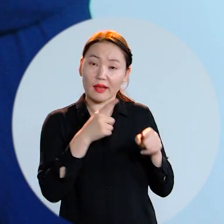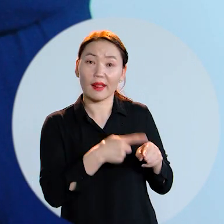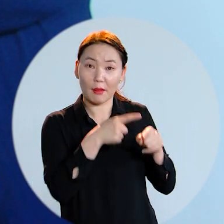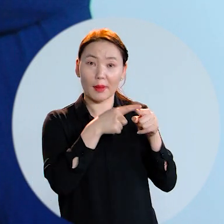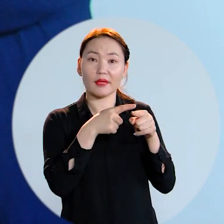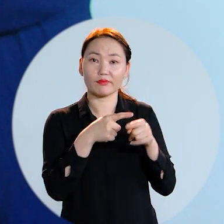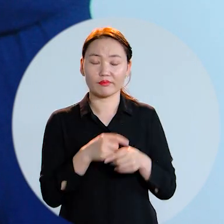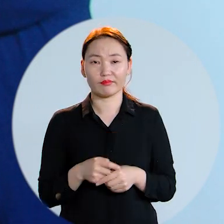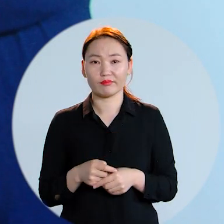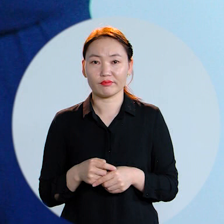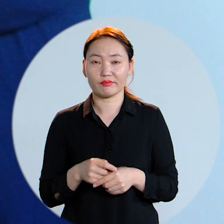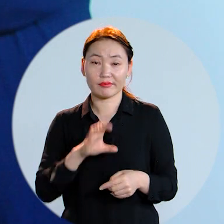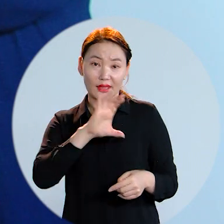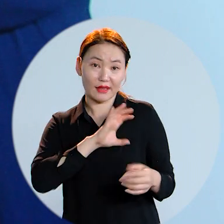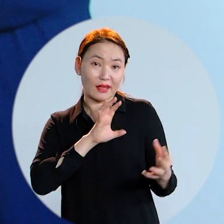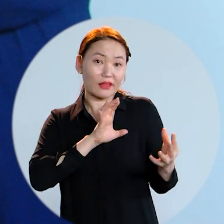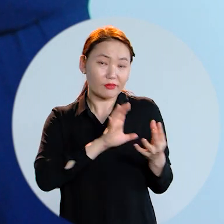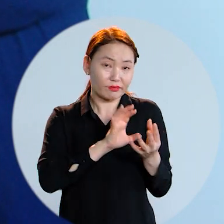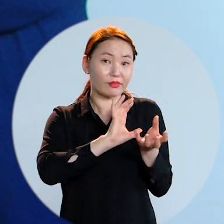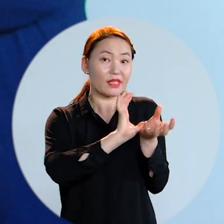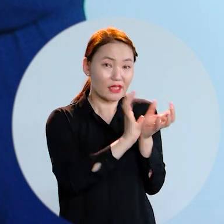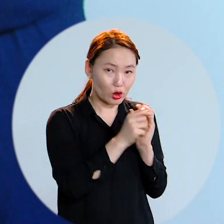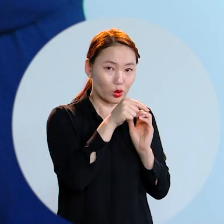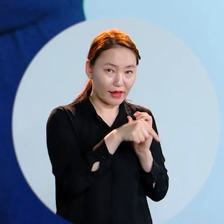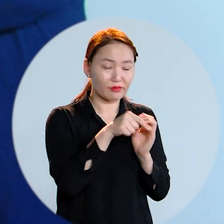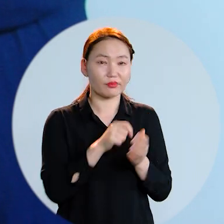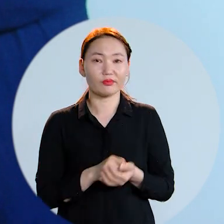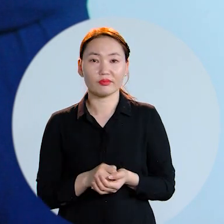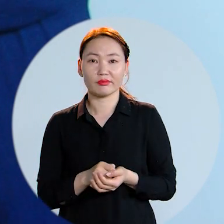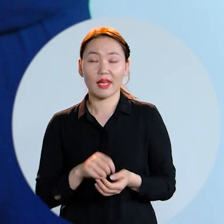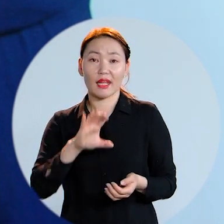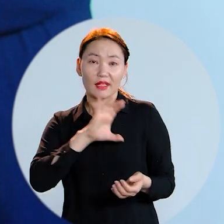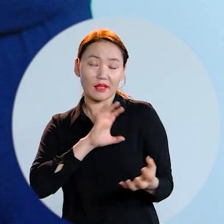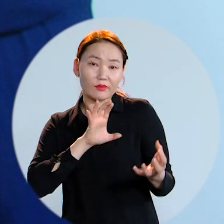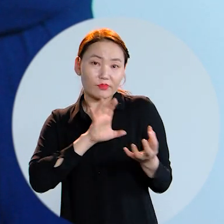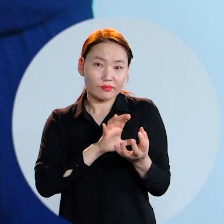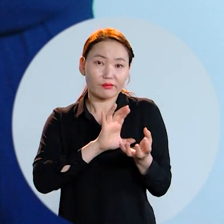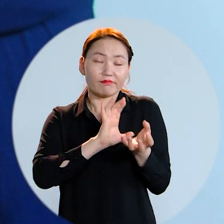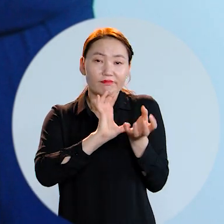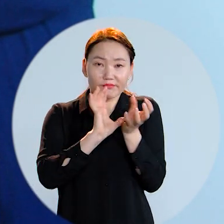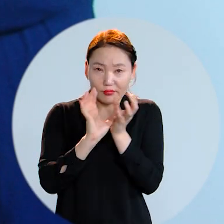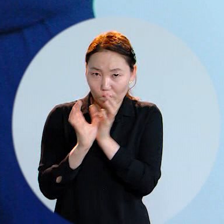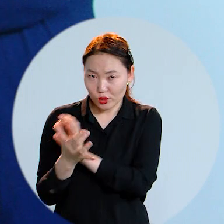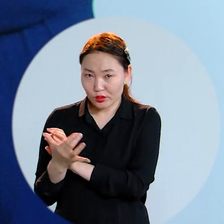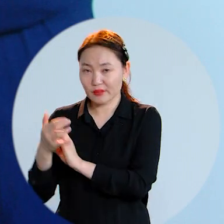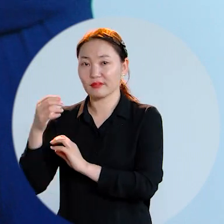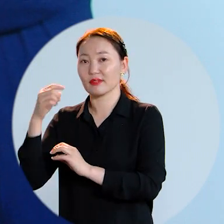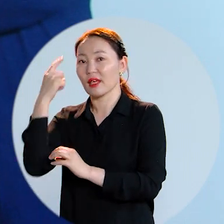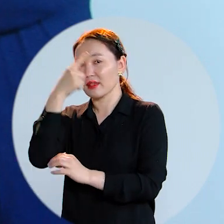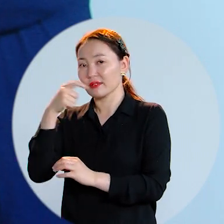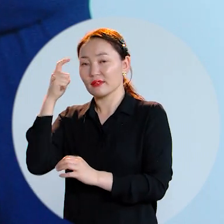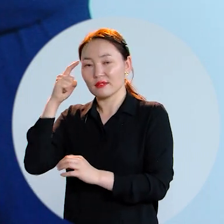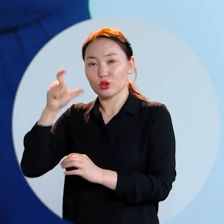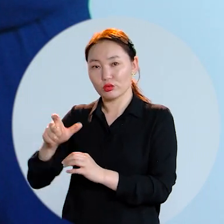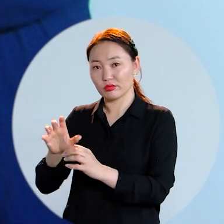хүрээнээсээ одоо дотн найзынхаа хүрээ рүү шилжүүлэх, магадгүй дотн найзаасаа зүгээр найз таньдын хүрээнд шилжүүлэх ийм үйл явц